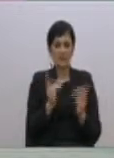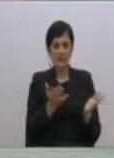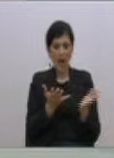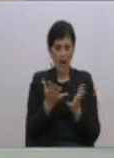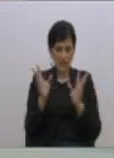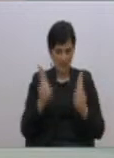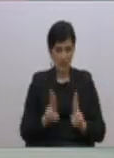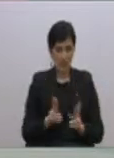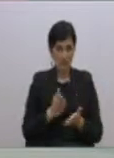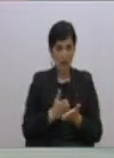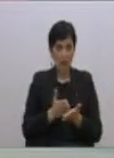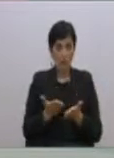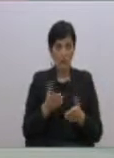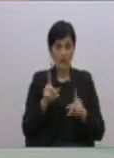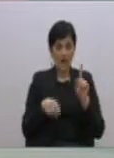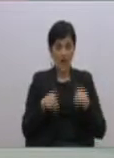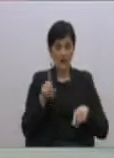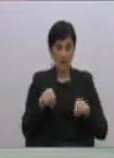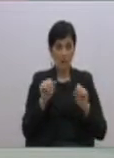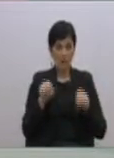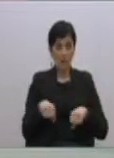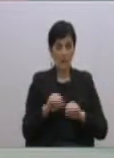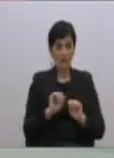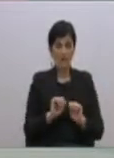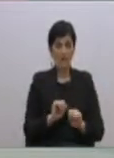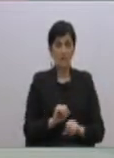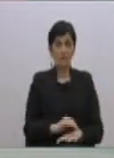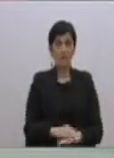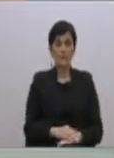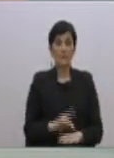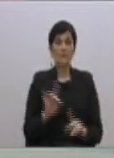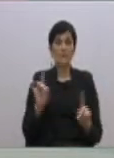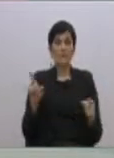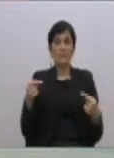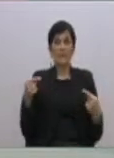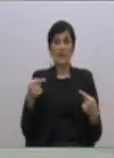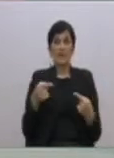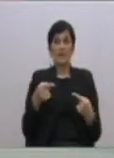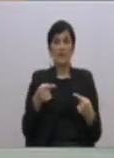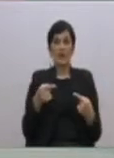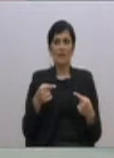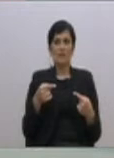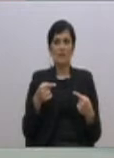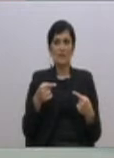ხო არსებობს, ხანდახან შეიძლება დავიცვათ. შესაბამისად,